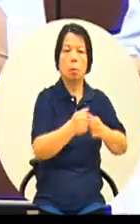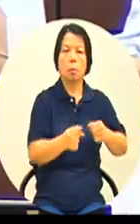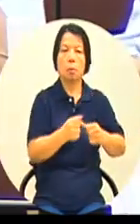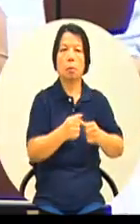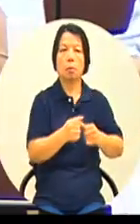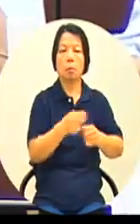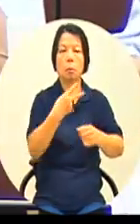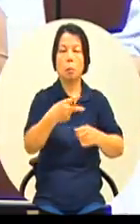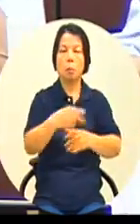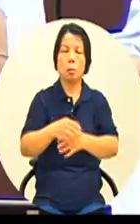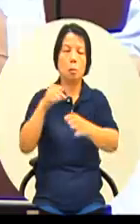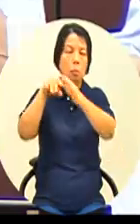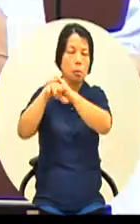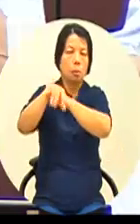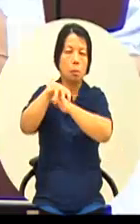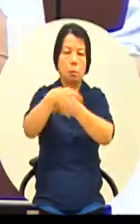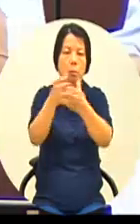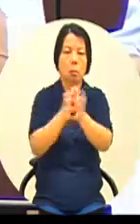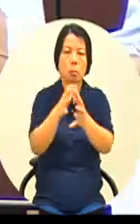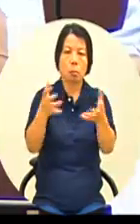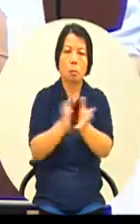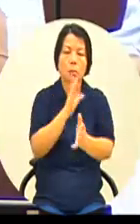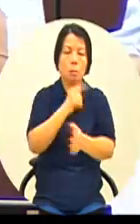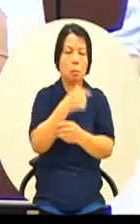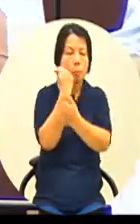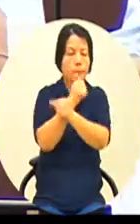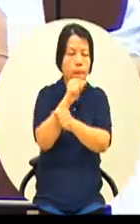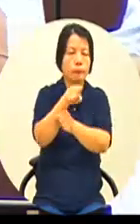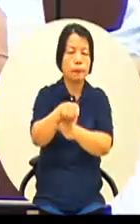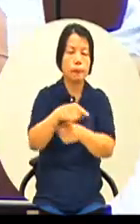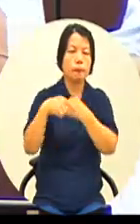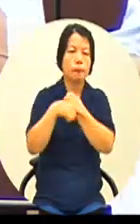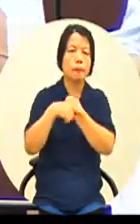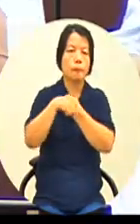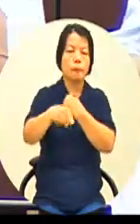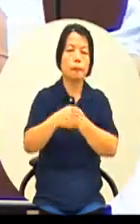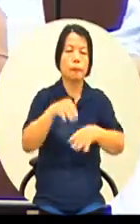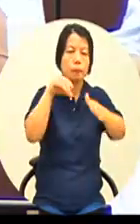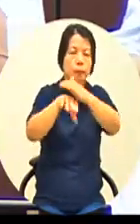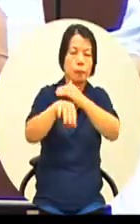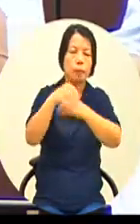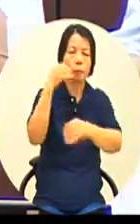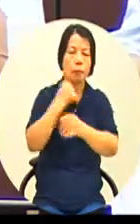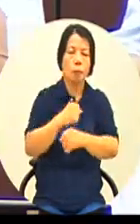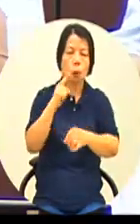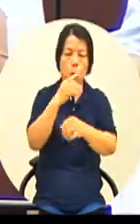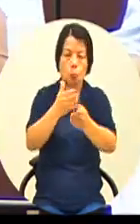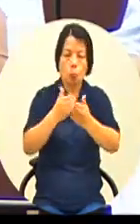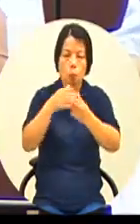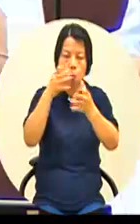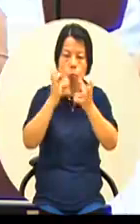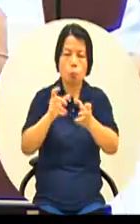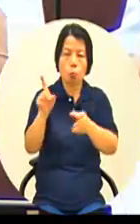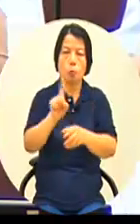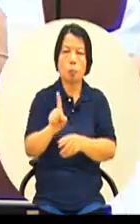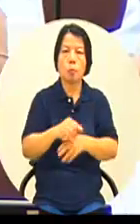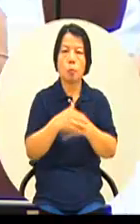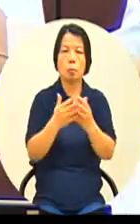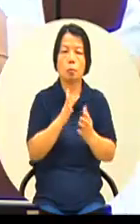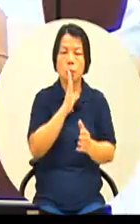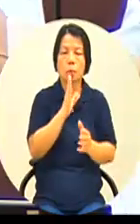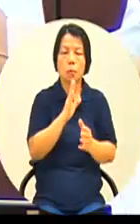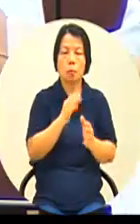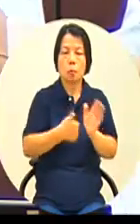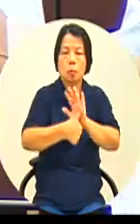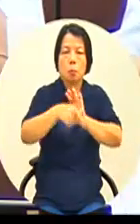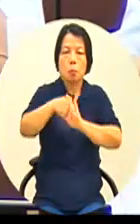我们也集。也是非常的去思考说，到底在这个仓库群我们有什么好的发展，所以我们可以看到每一个仓库呢，